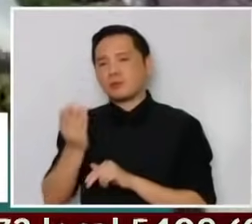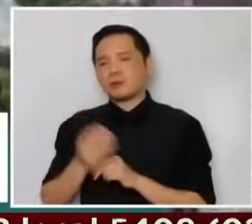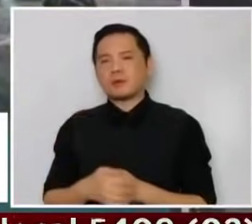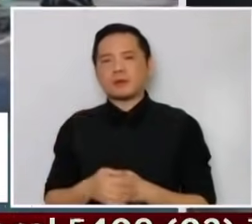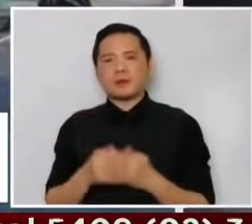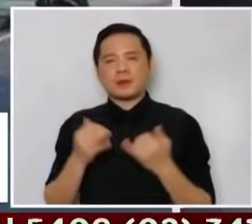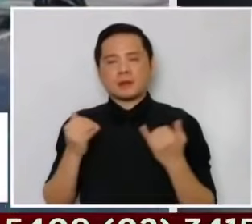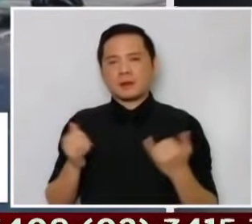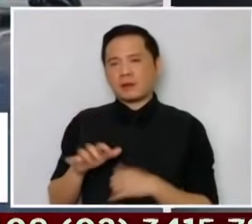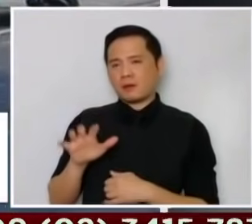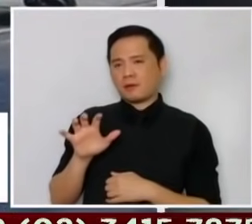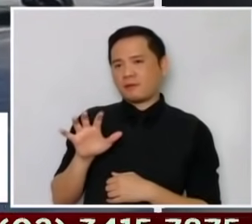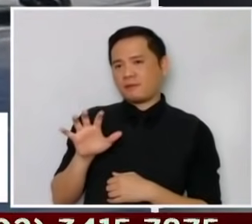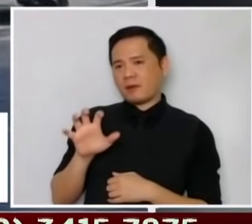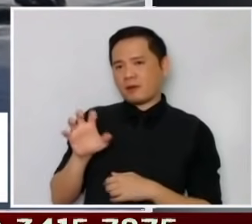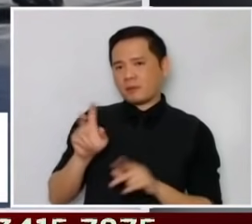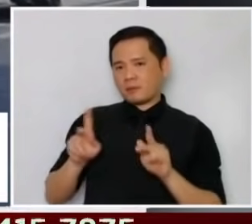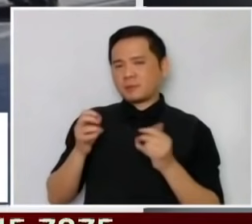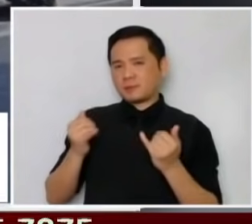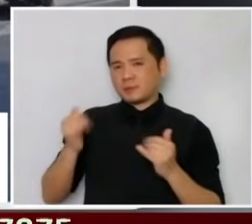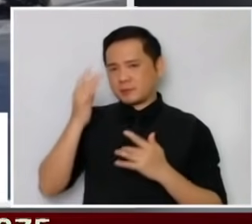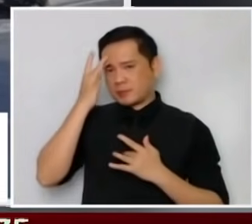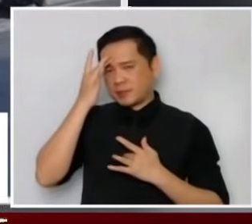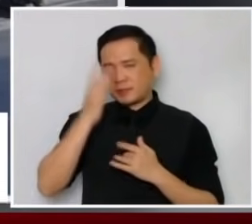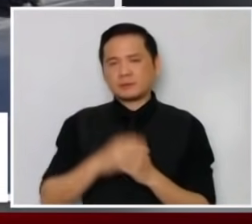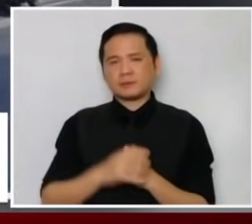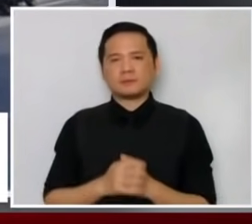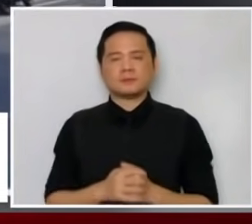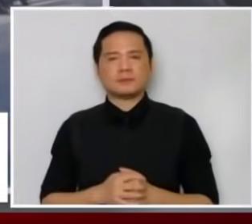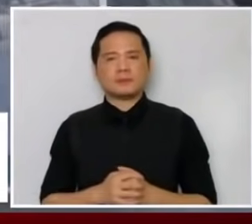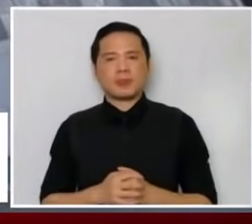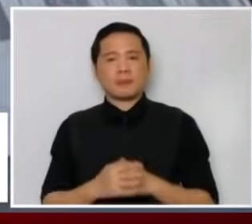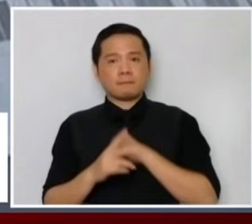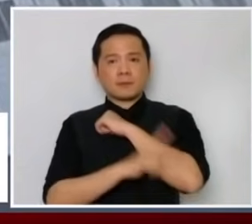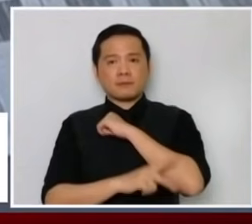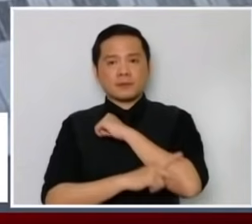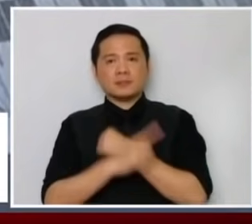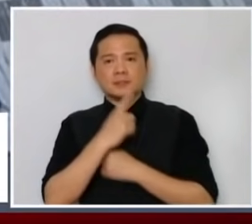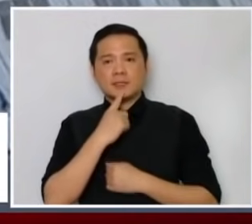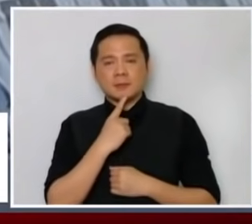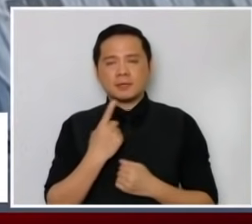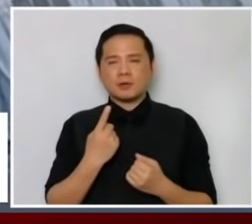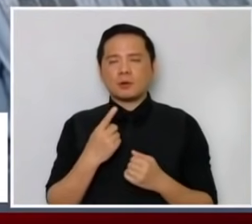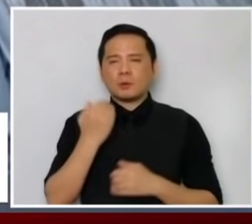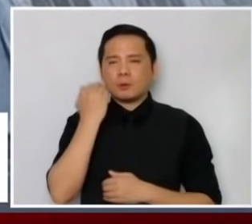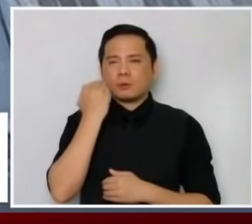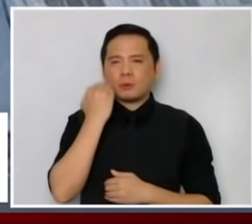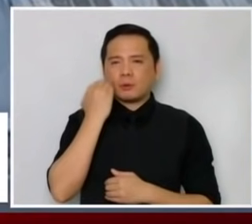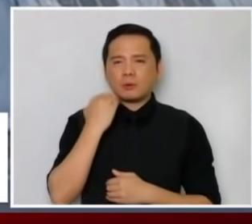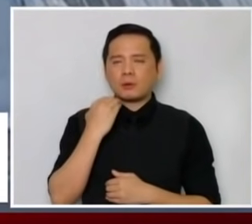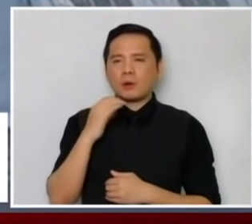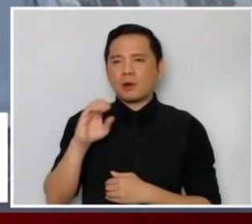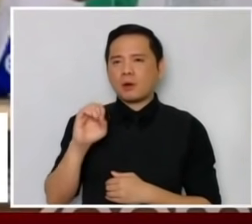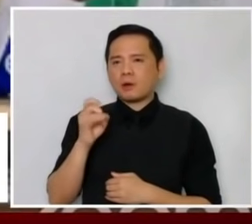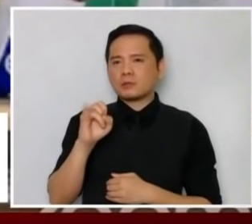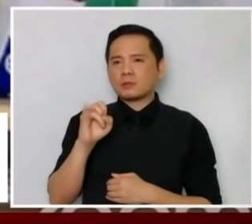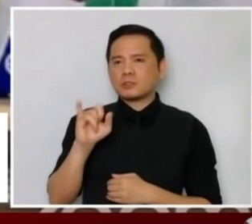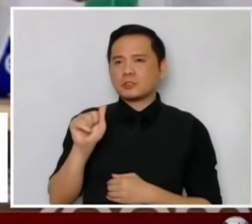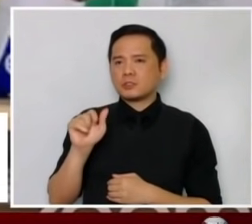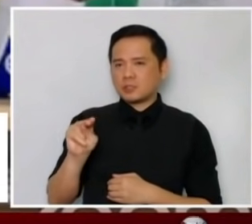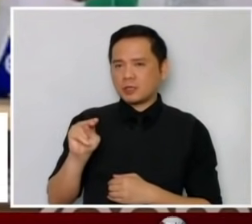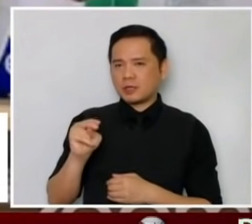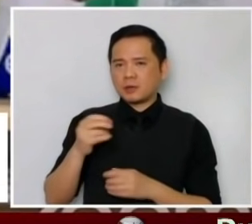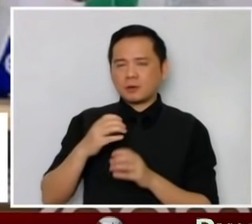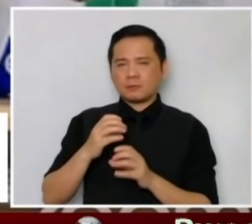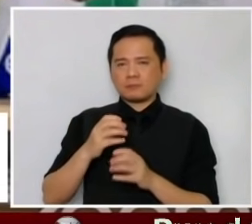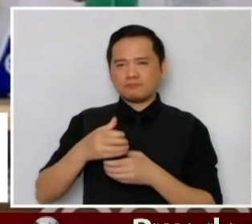sakit. Una nang pinangangambahan ng probinsya na magkulang ang supply ng oxygen kung hindi mapuputol ang hawahan. Ang gagawin